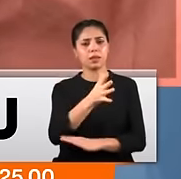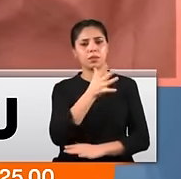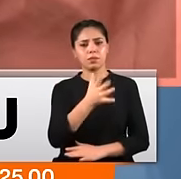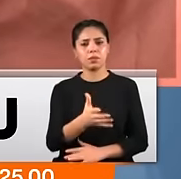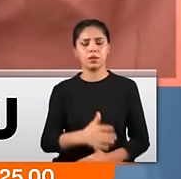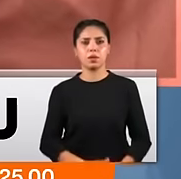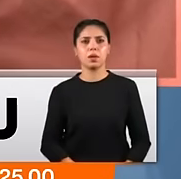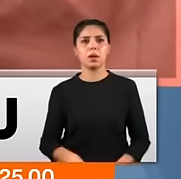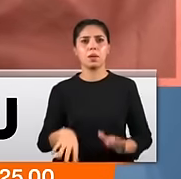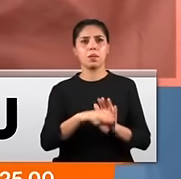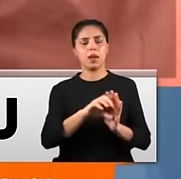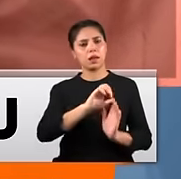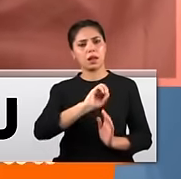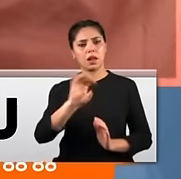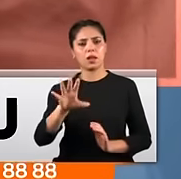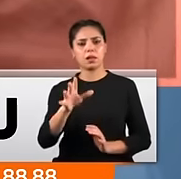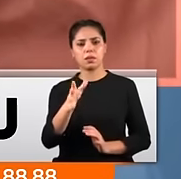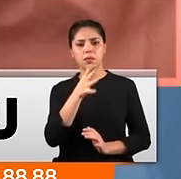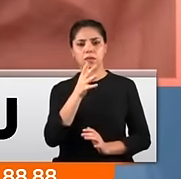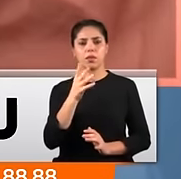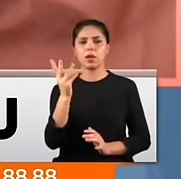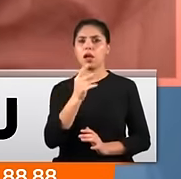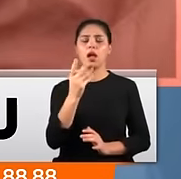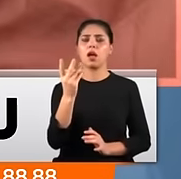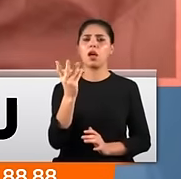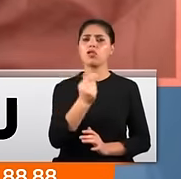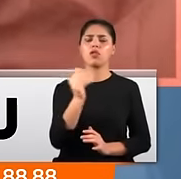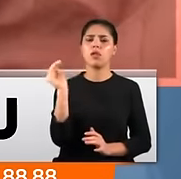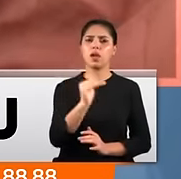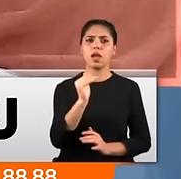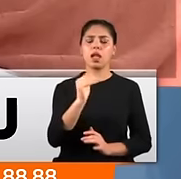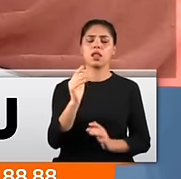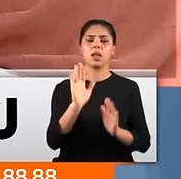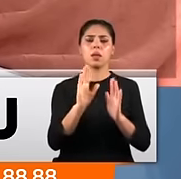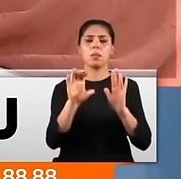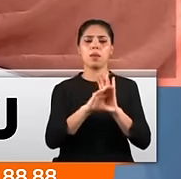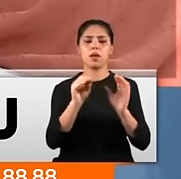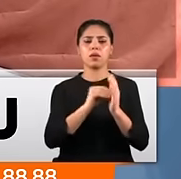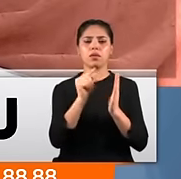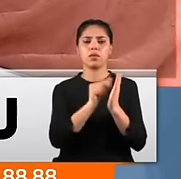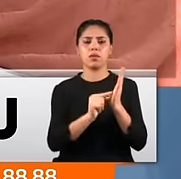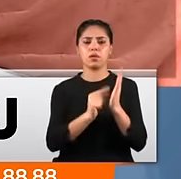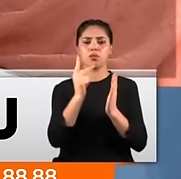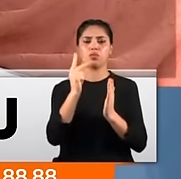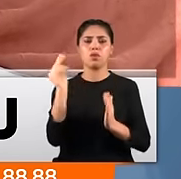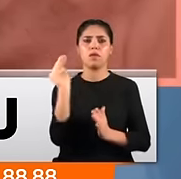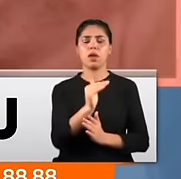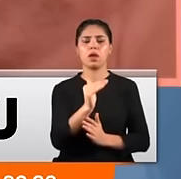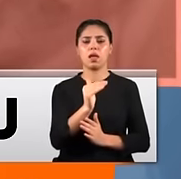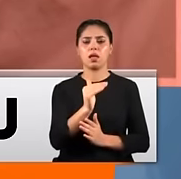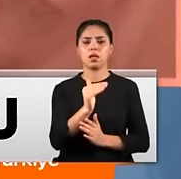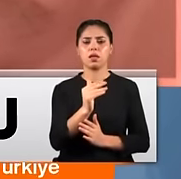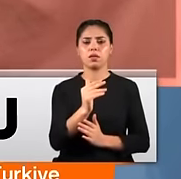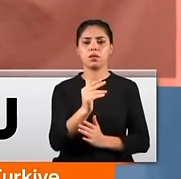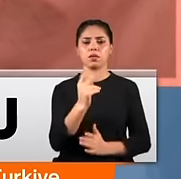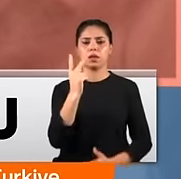Attık belgeleri, bakabilirsiniz orada. Beni kaç kere gördükleri hepsi orada yazıyor Müge Hanım. Yalnızca 3 kez ziyaret etmiştir diyor senin için. 2 günde